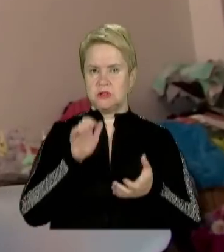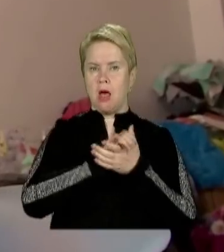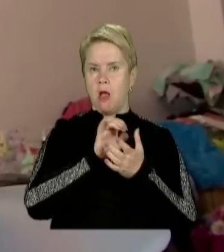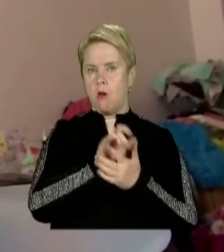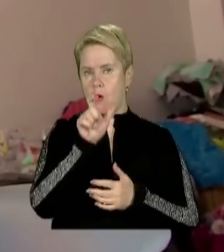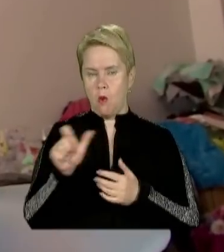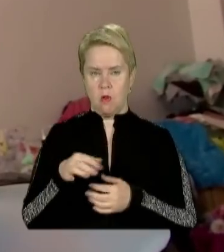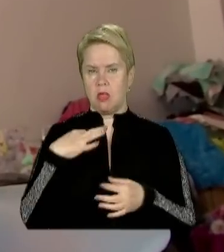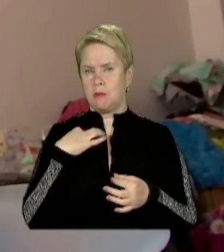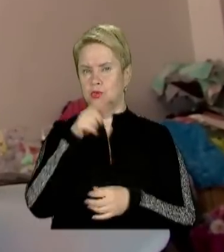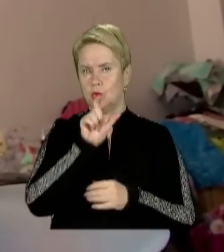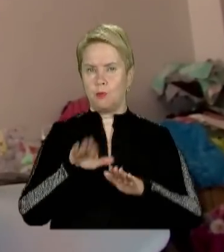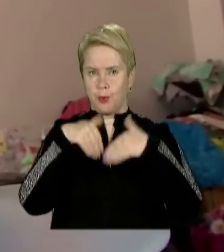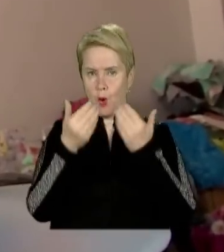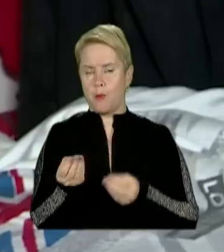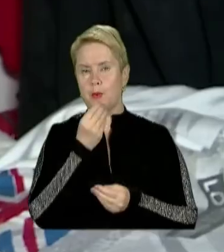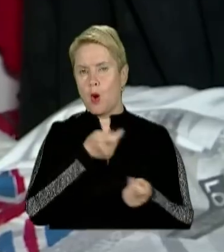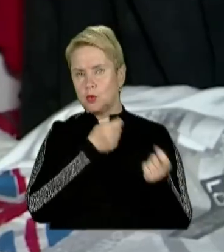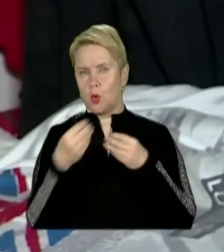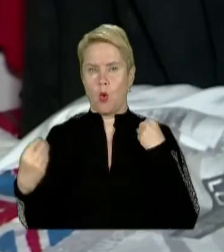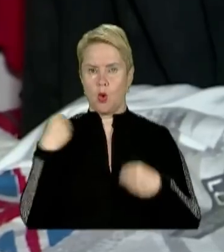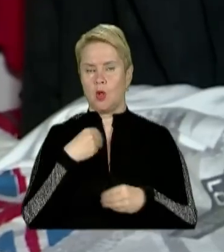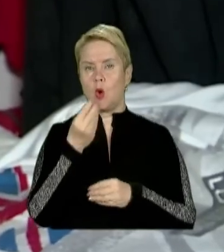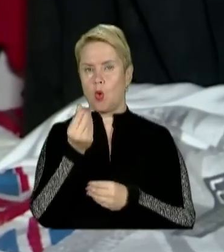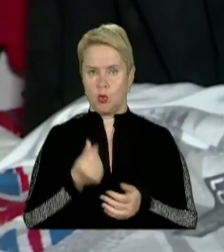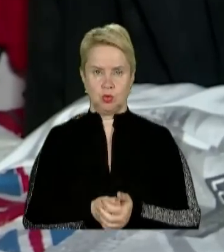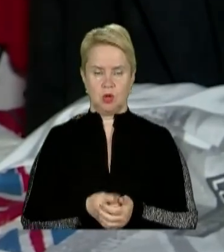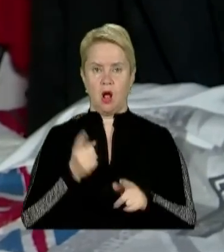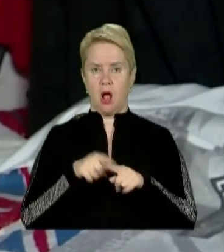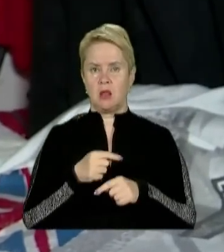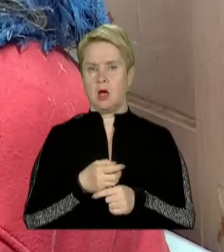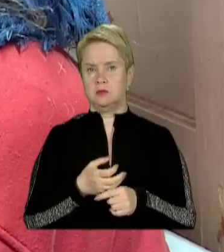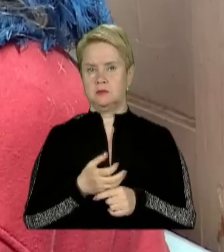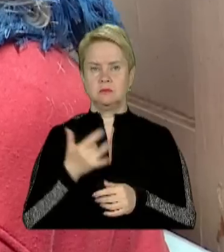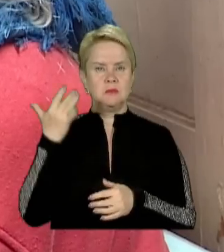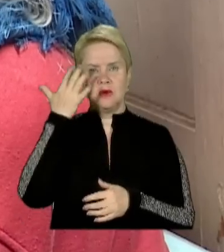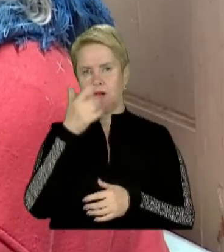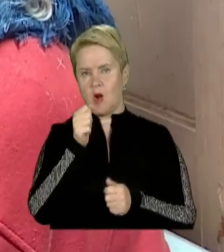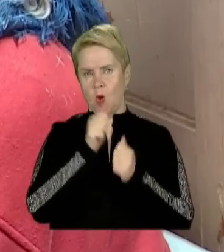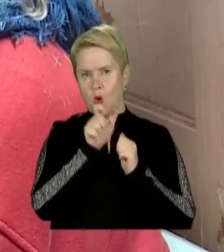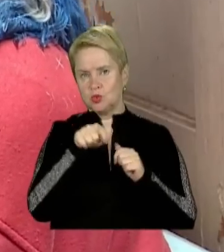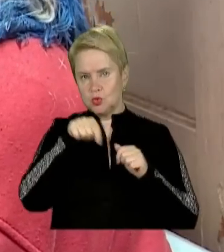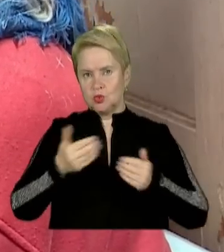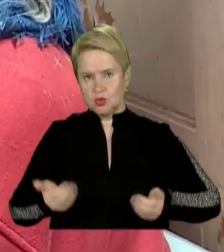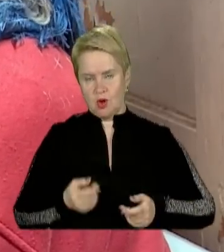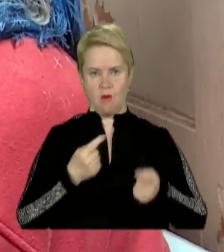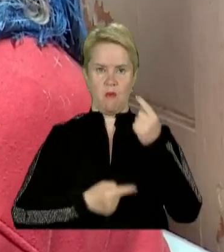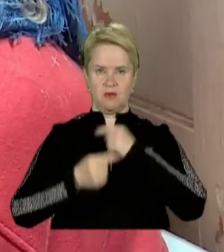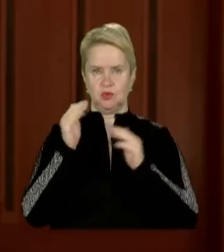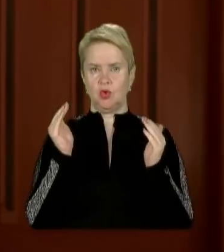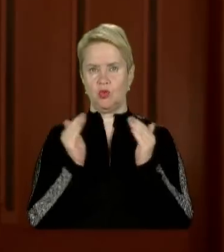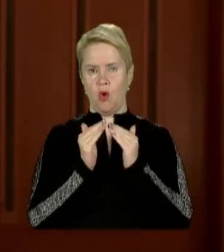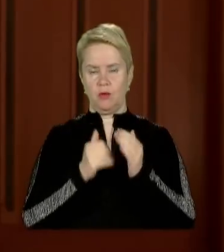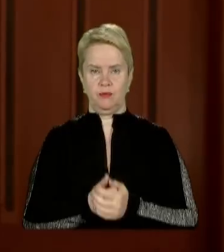знайомих. Небайдужі пропонують продукти, одяг та гроші. Але найзаповітніша мрія кожного тут – повернутися